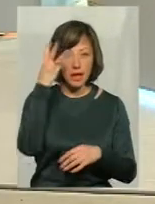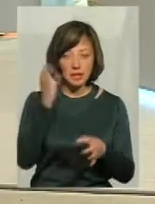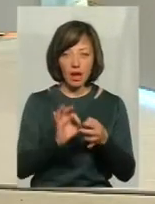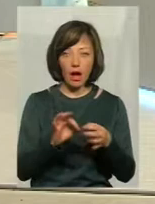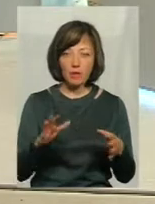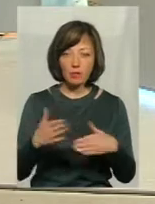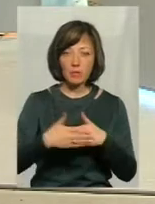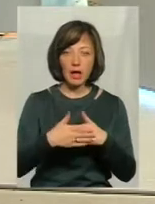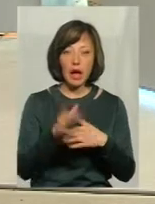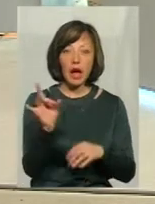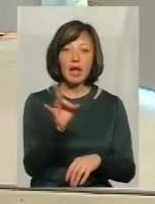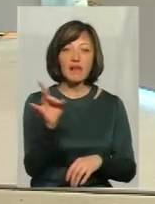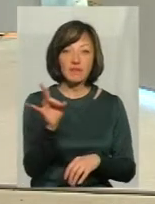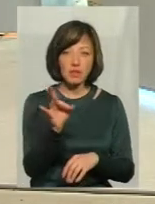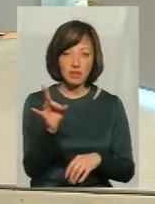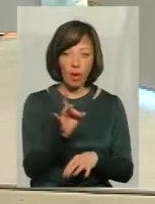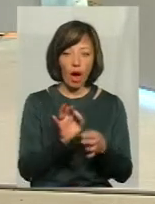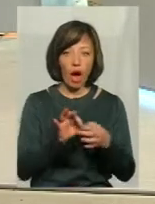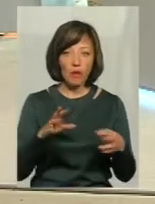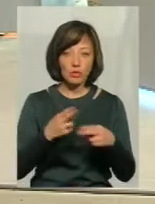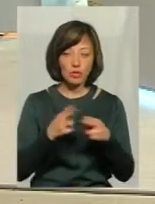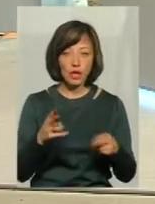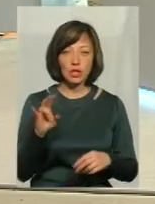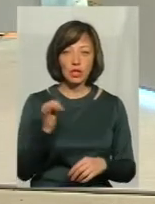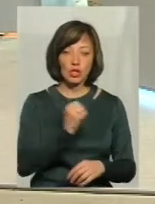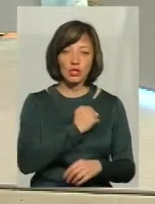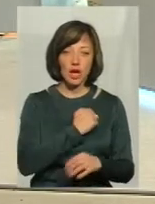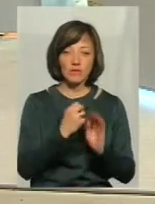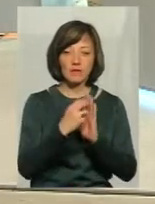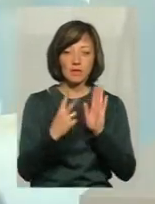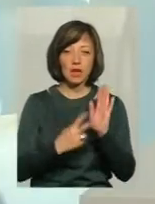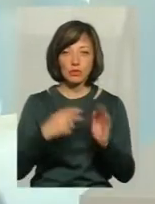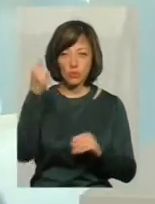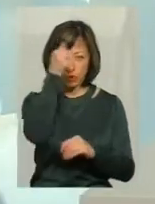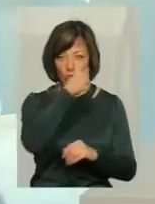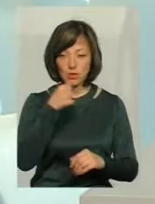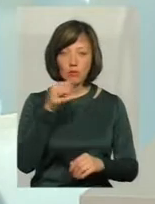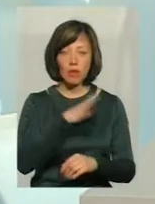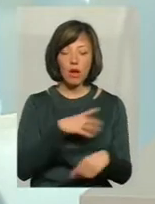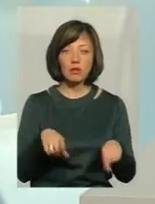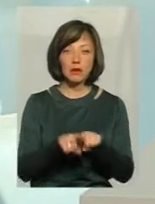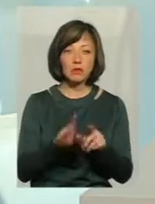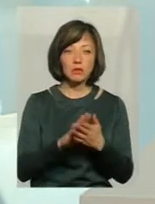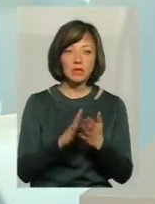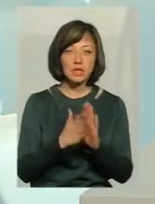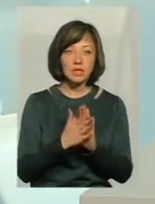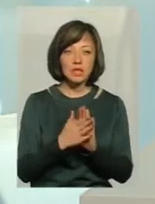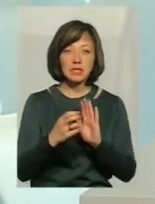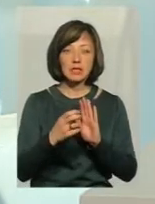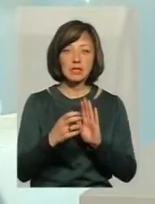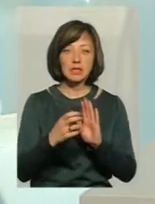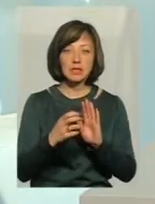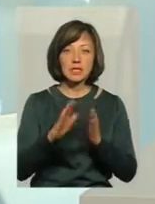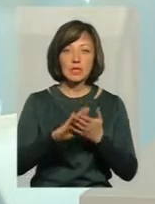маємо неподалік ще Рівненську атомну. І, на жаль, там, в 17-му році була така тенденція, що було 17 ситуацій,